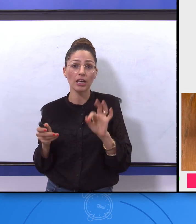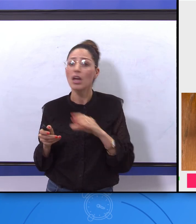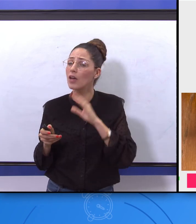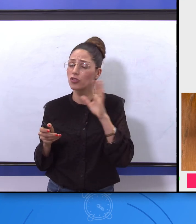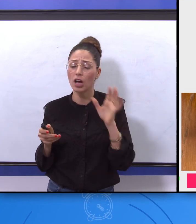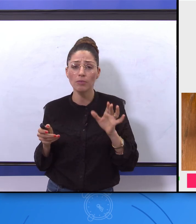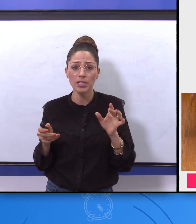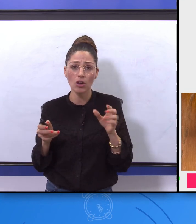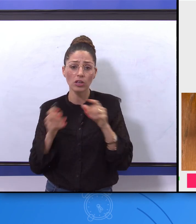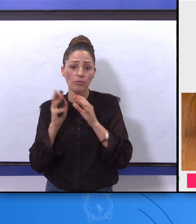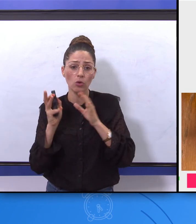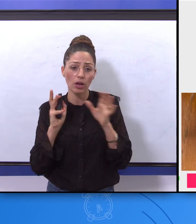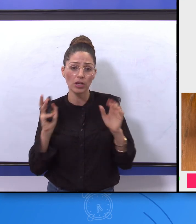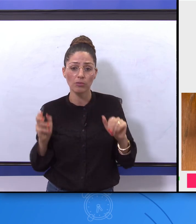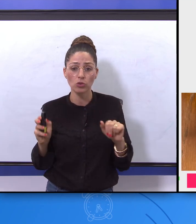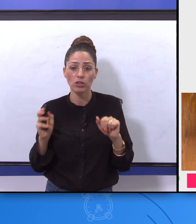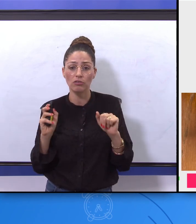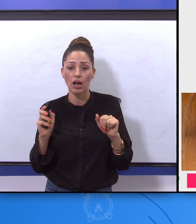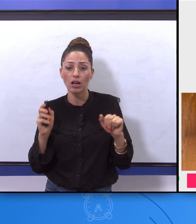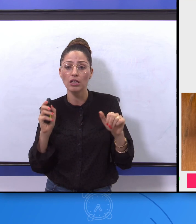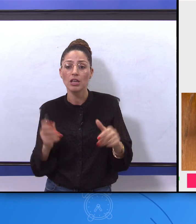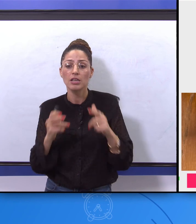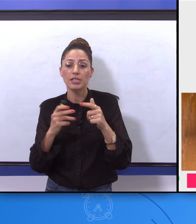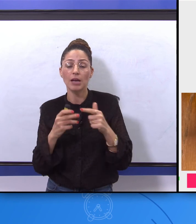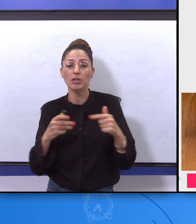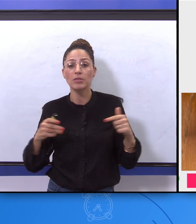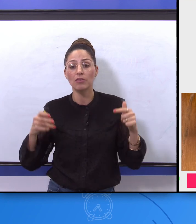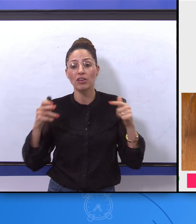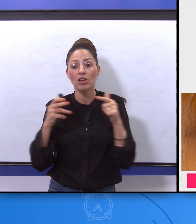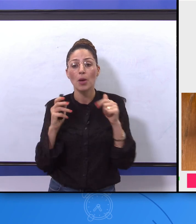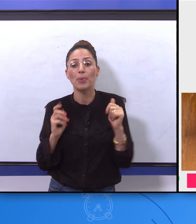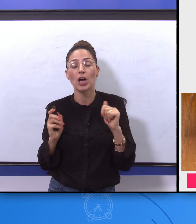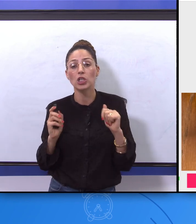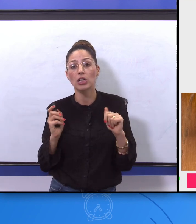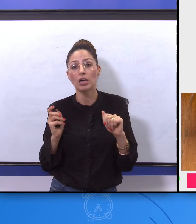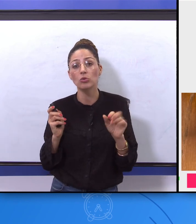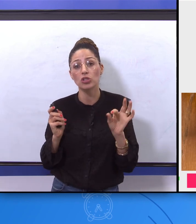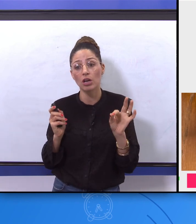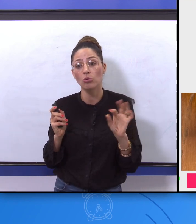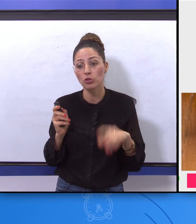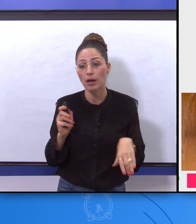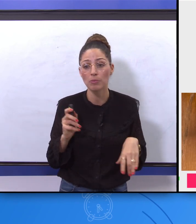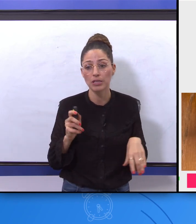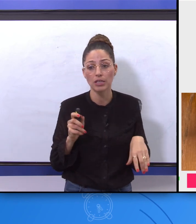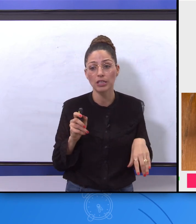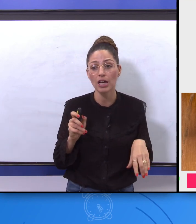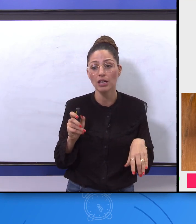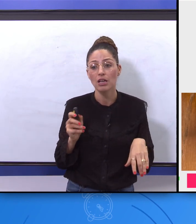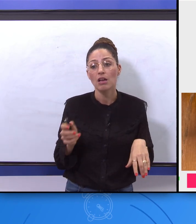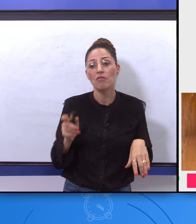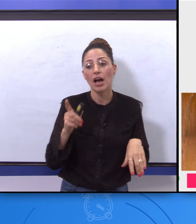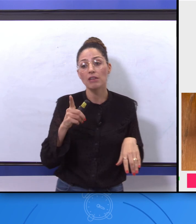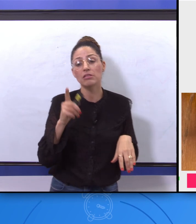הסלרי, אפשר גם לגזור כי הם לא כולם נראים אותו הדבר. שמתי מסביב פרח של קקטוס שגם הוא מודבק